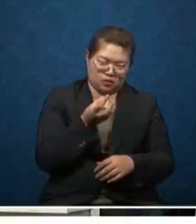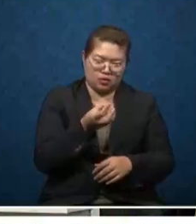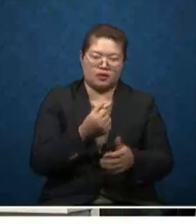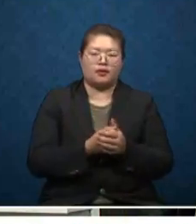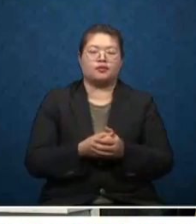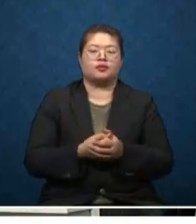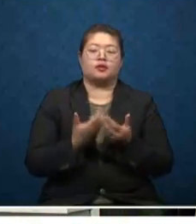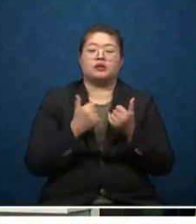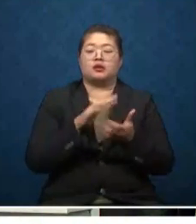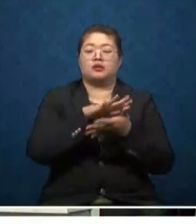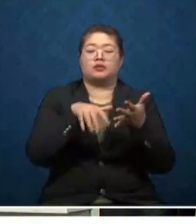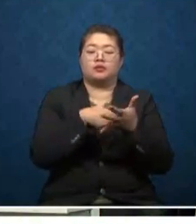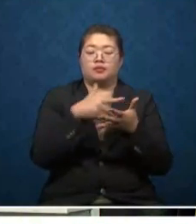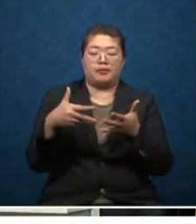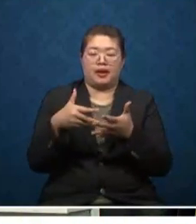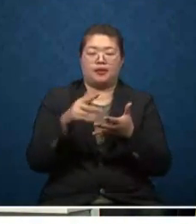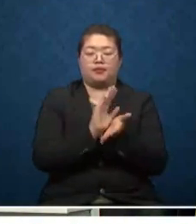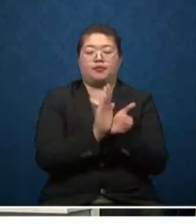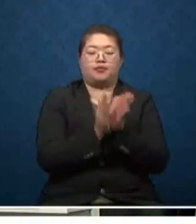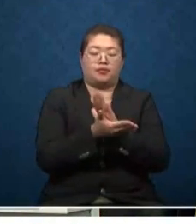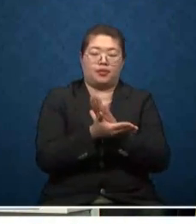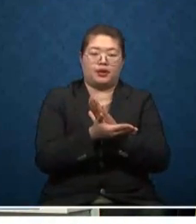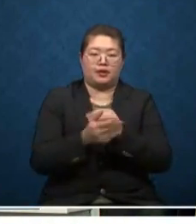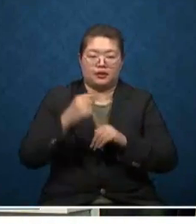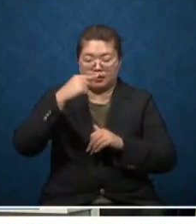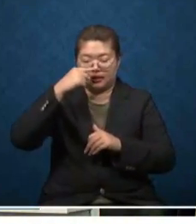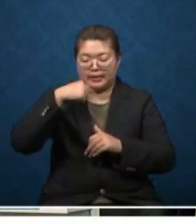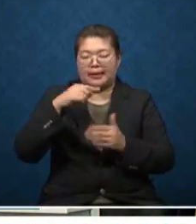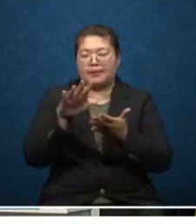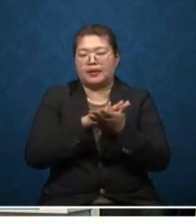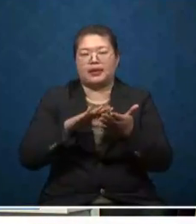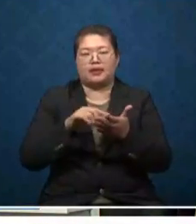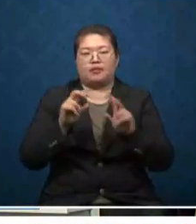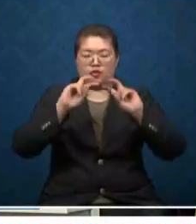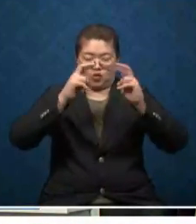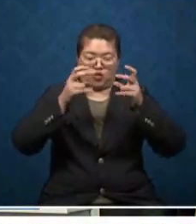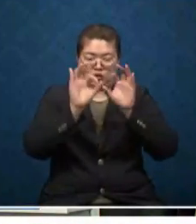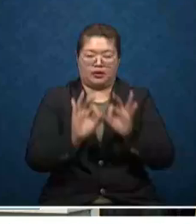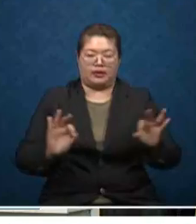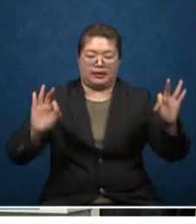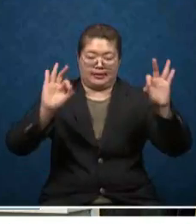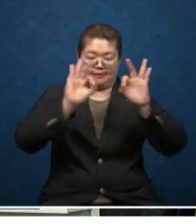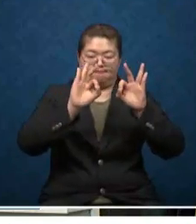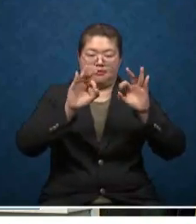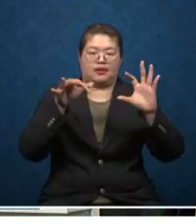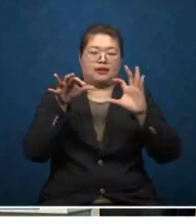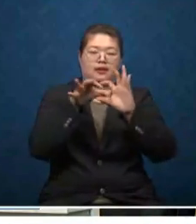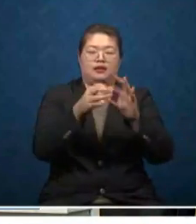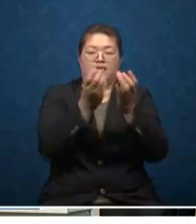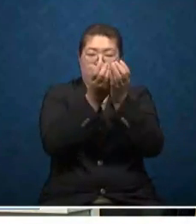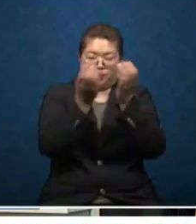บทวนหมวด16การปฏิรูปประเทศซึ่งเป็นหมวดที่สำคัญในรัฐธรรมนูญแล้วผมเชื่อว่